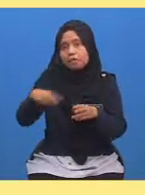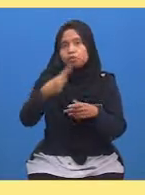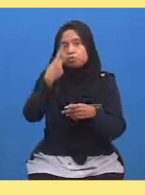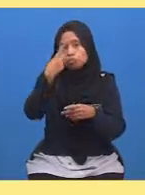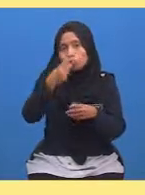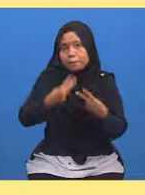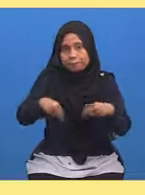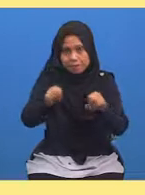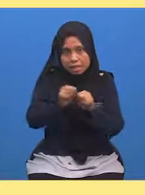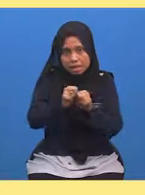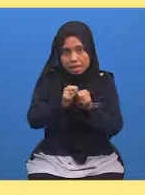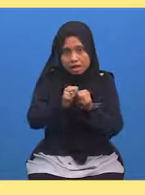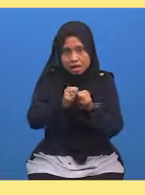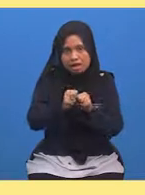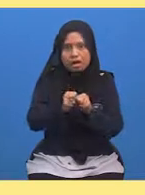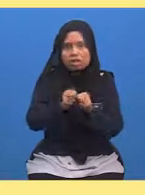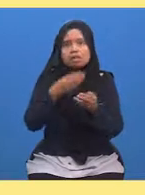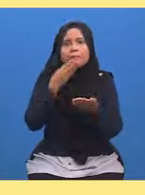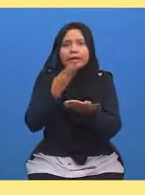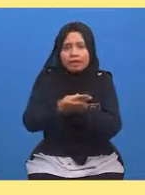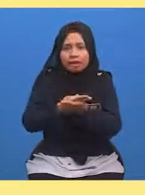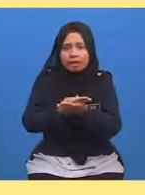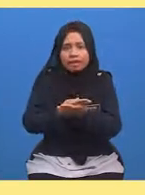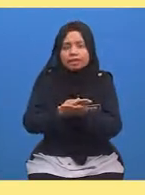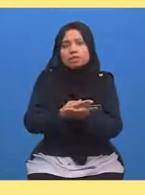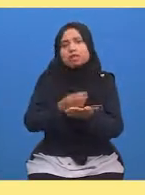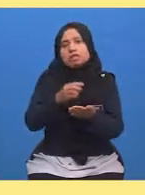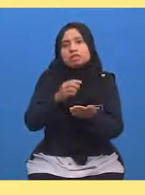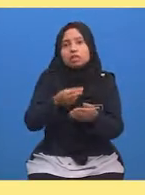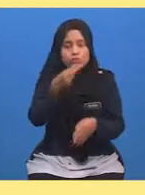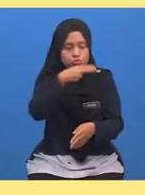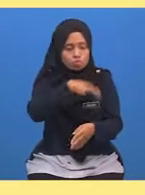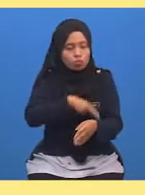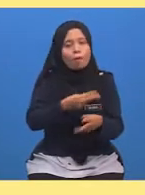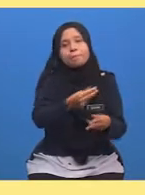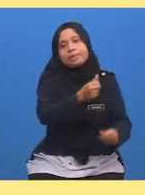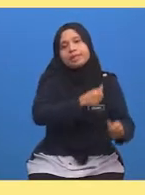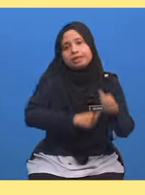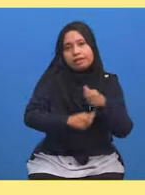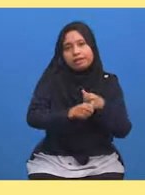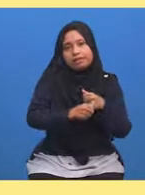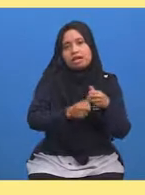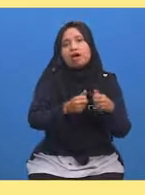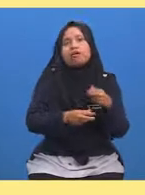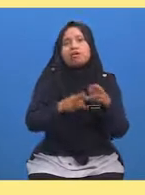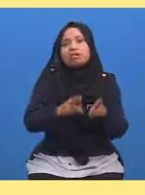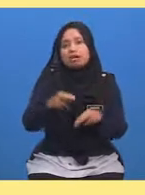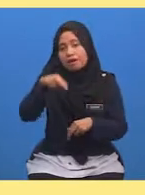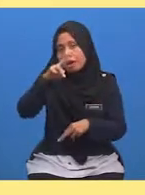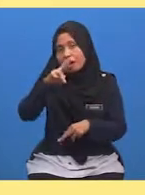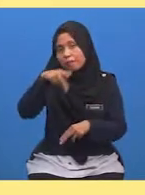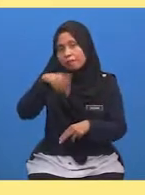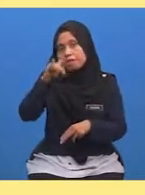menilai potensi sesebuah perniagaan. Rancangan perniagaan yang baik